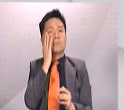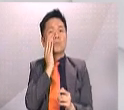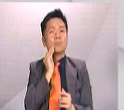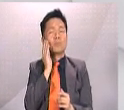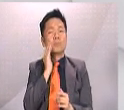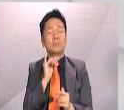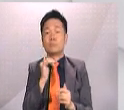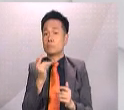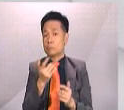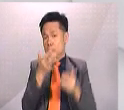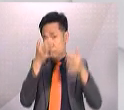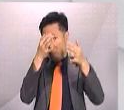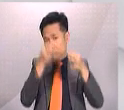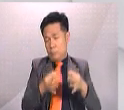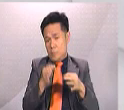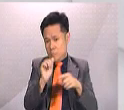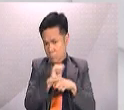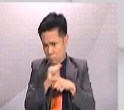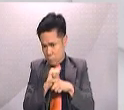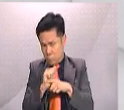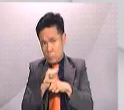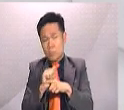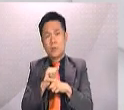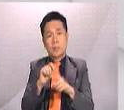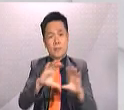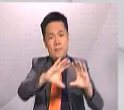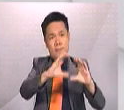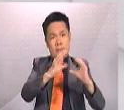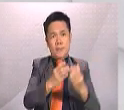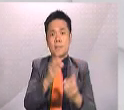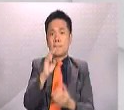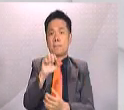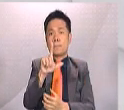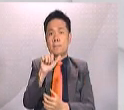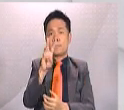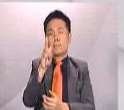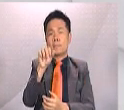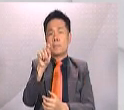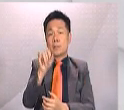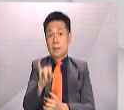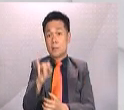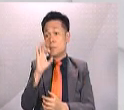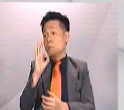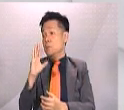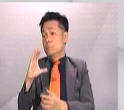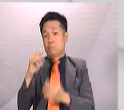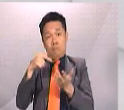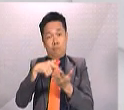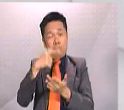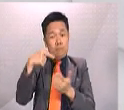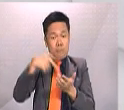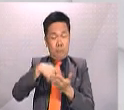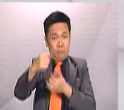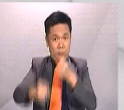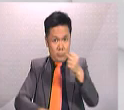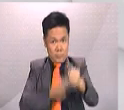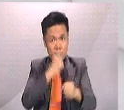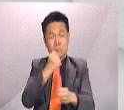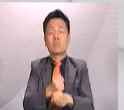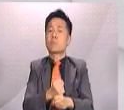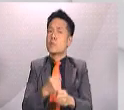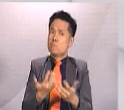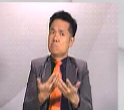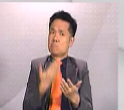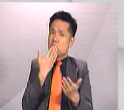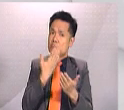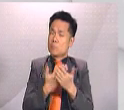apabila mengambil keputusan melatih kelab Liga M3 Melawati FC pada musim ini. Sebaliknya, bagi ianya waktu terbaik